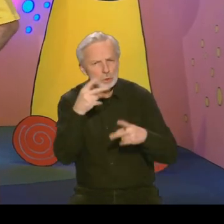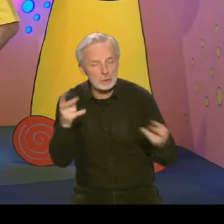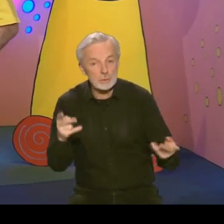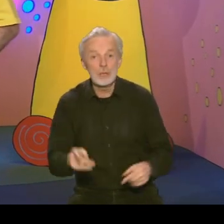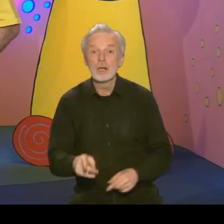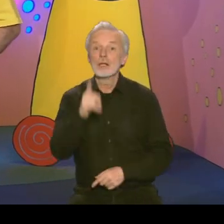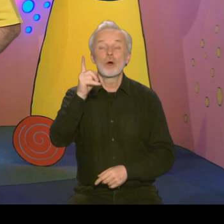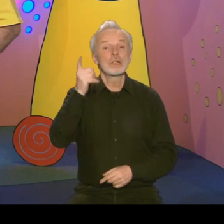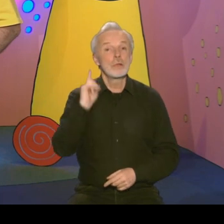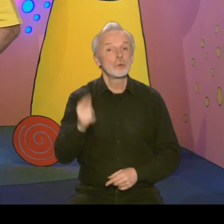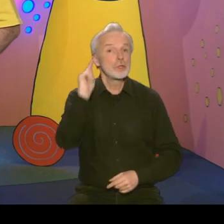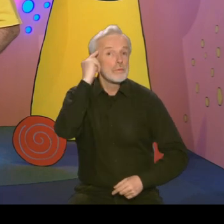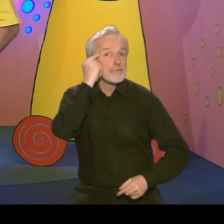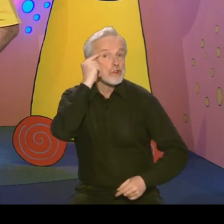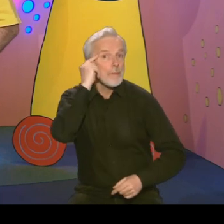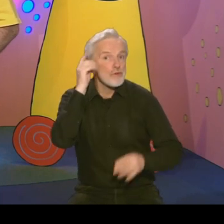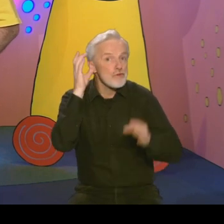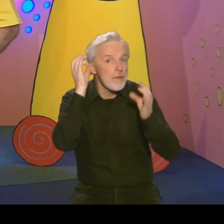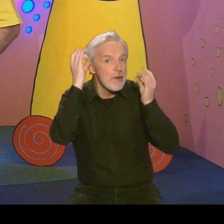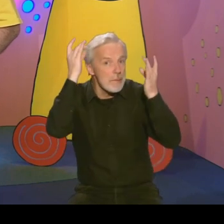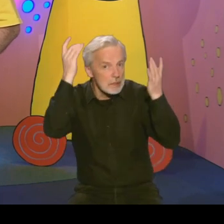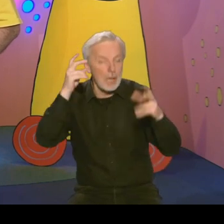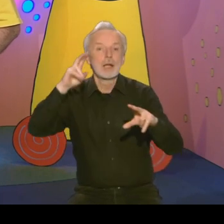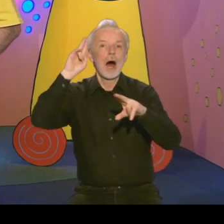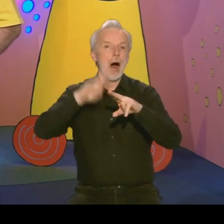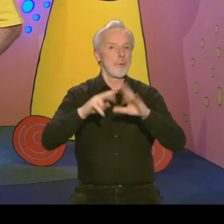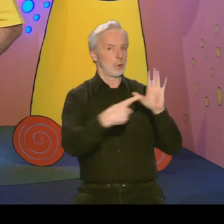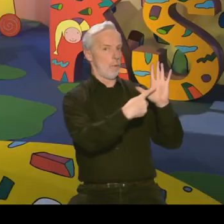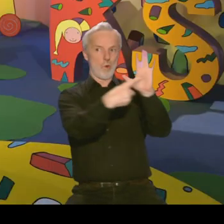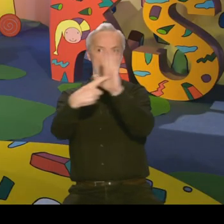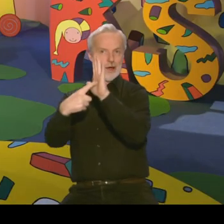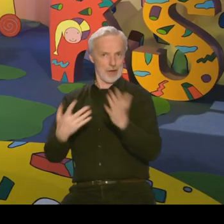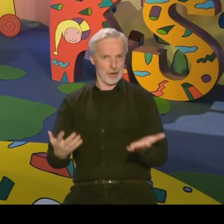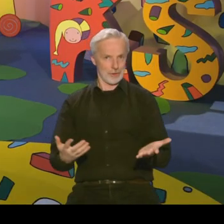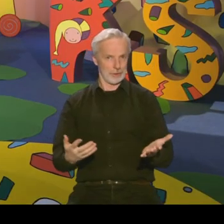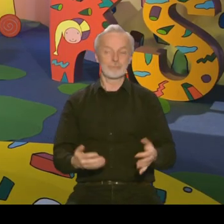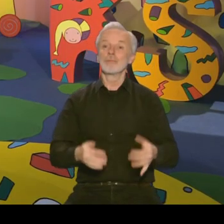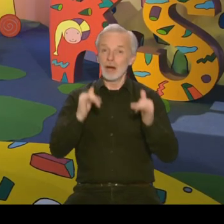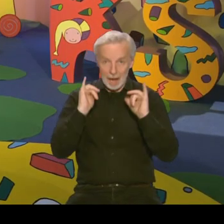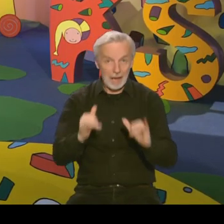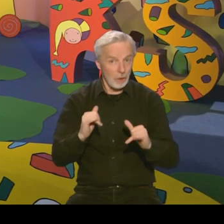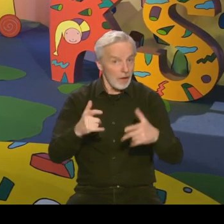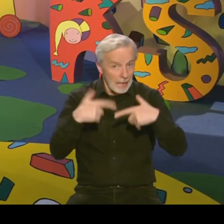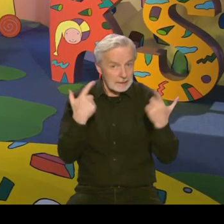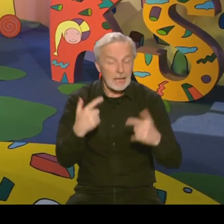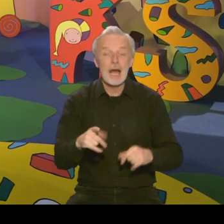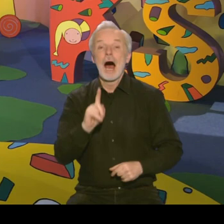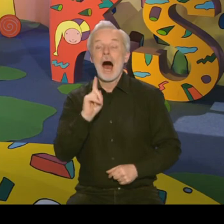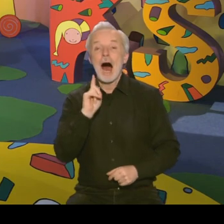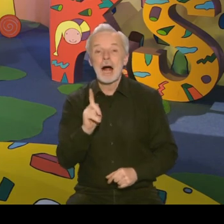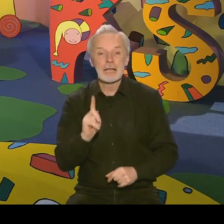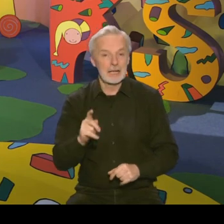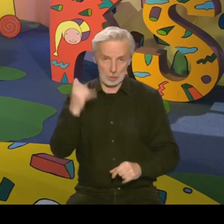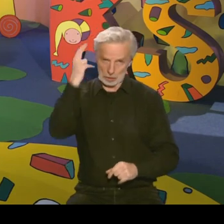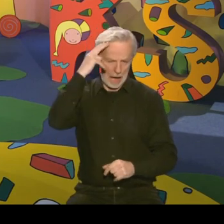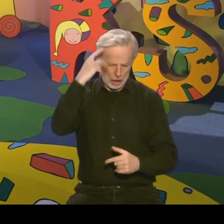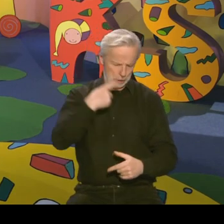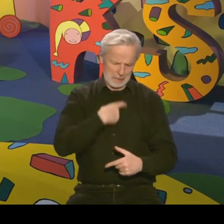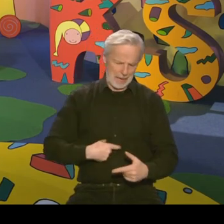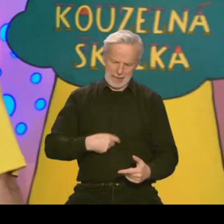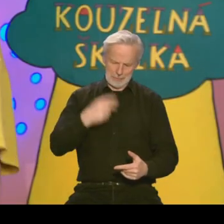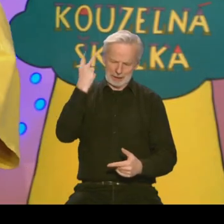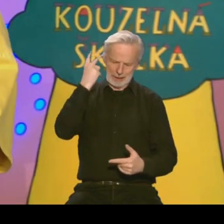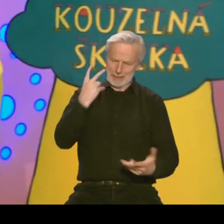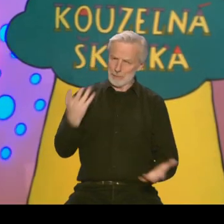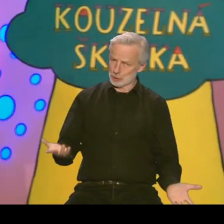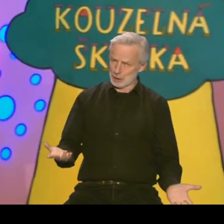nejdřív musíš vymyslet a pak teprve je ukážeš. No jasně, a kdy jindy? Vždyť mě znáš, Františku.